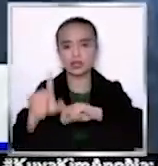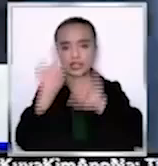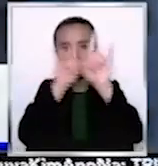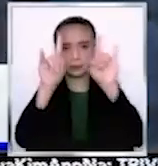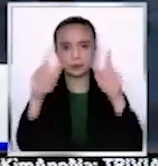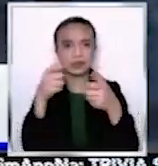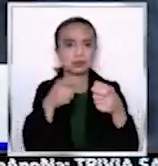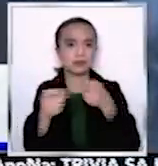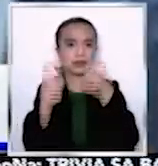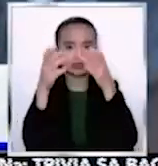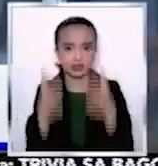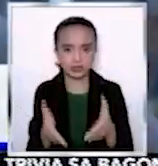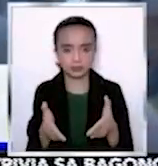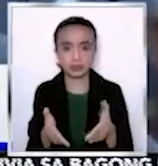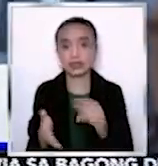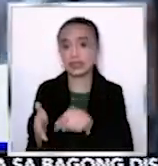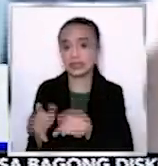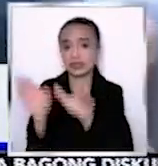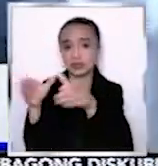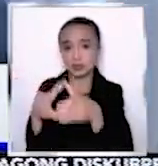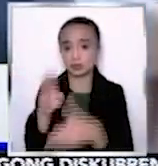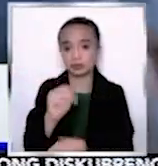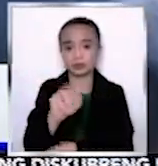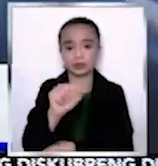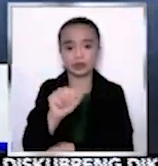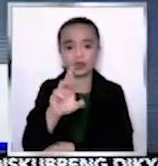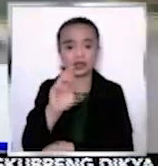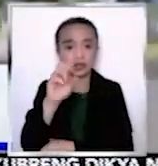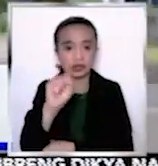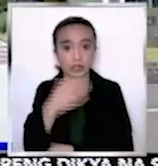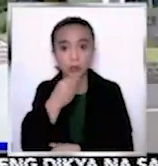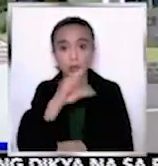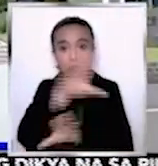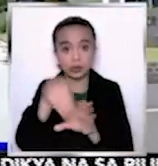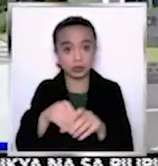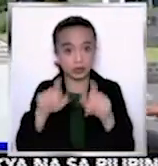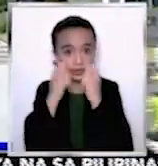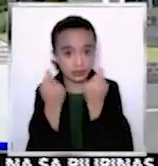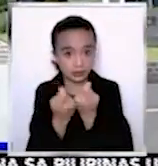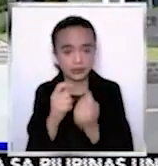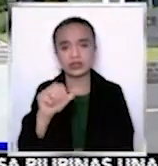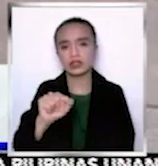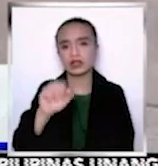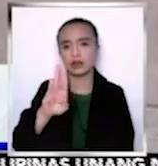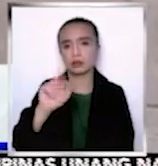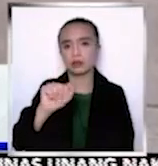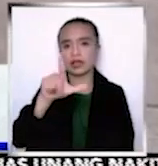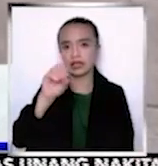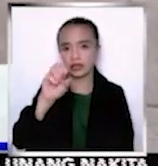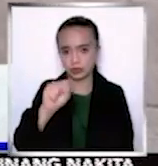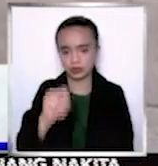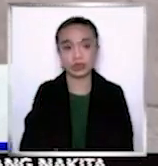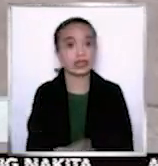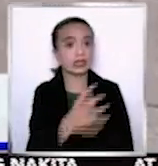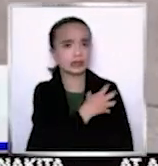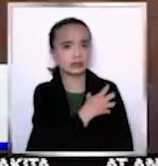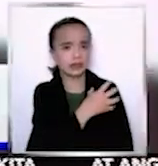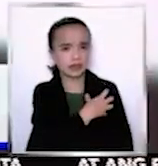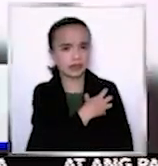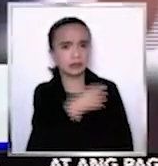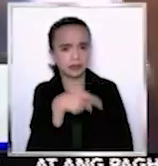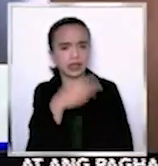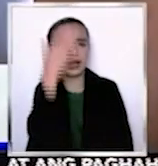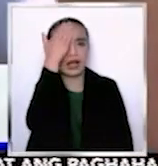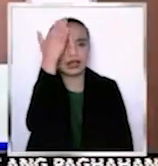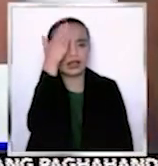Kinumpirma ng kampo ni Marcos na makakasama na sa kanilang team si Abalos. Ayon naman sa PNP, tukoy na nilang taong nasa likod